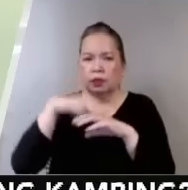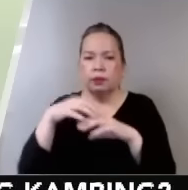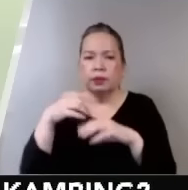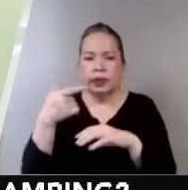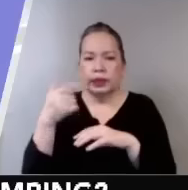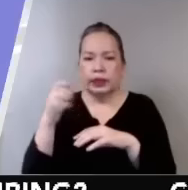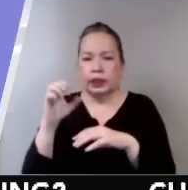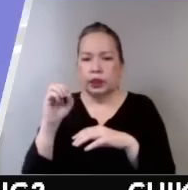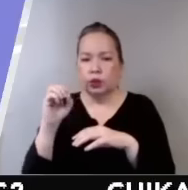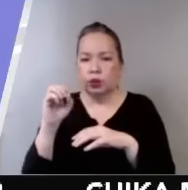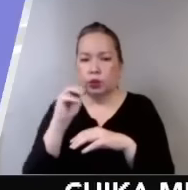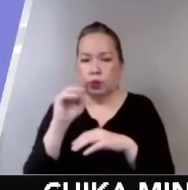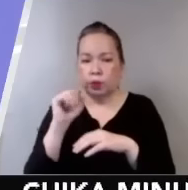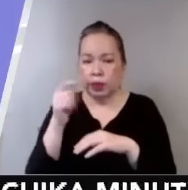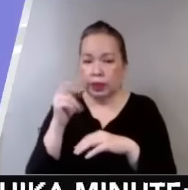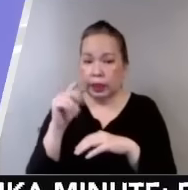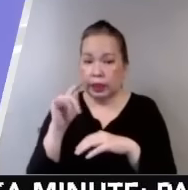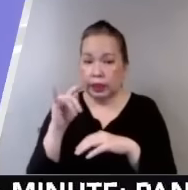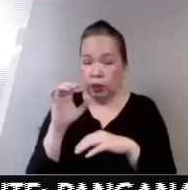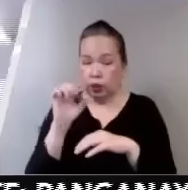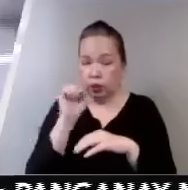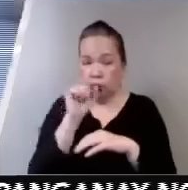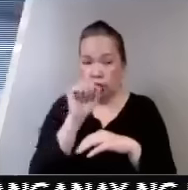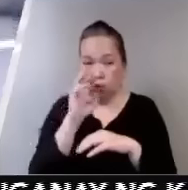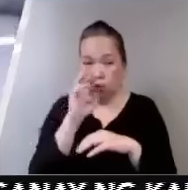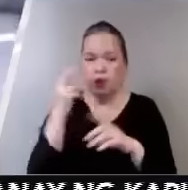bukas, May 12.